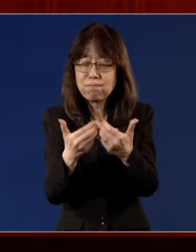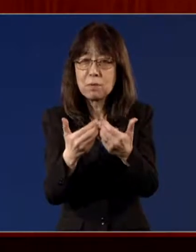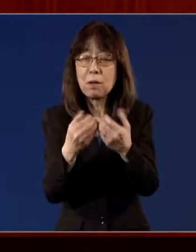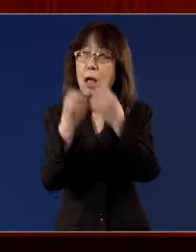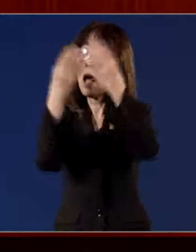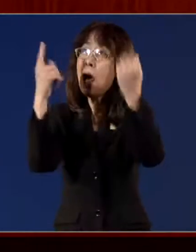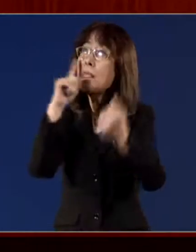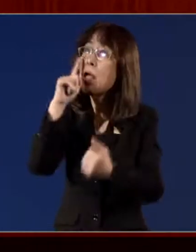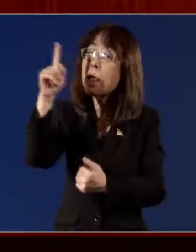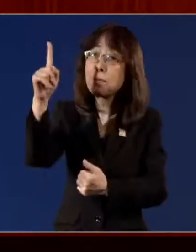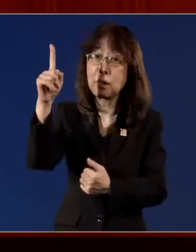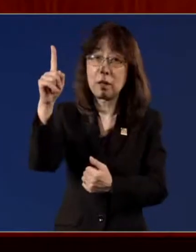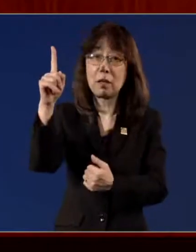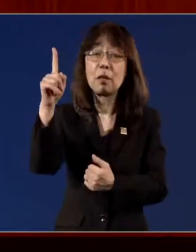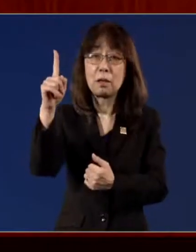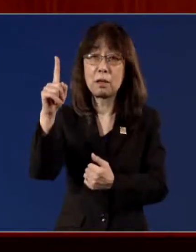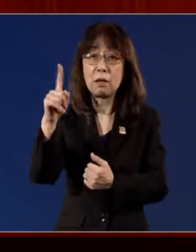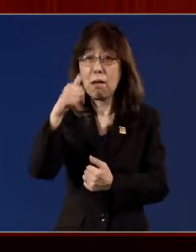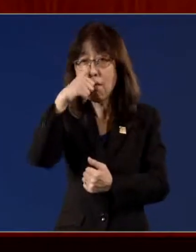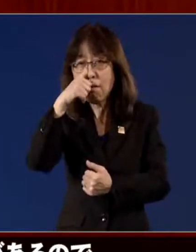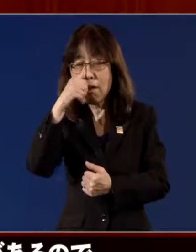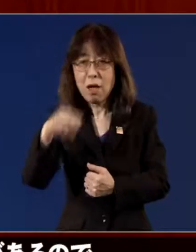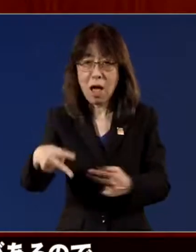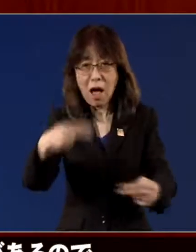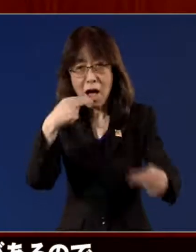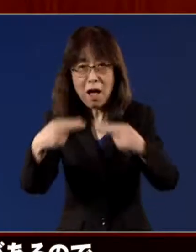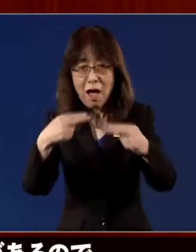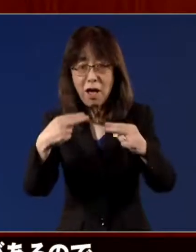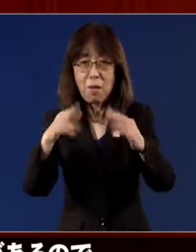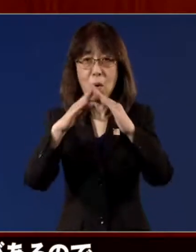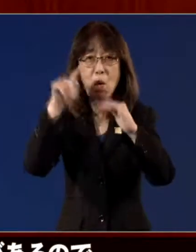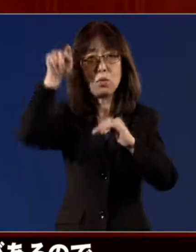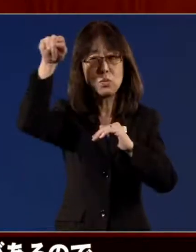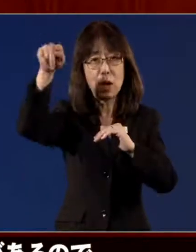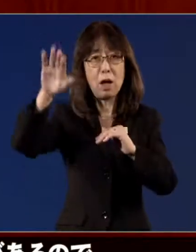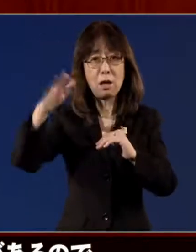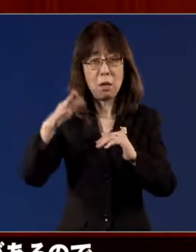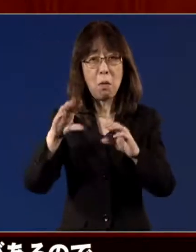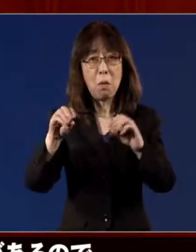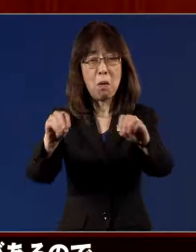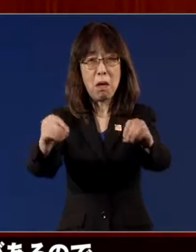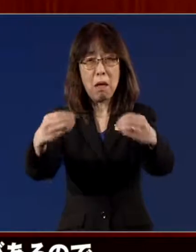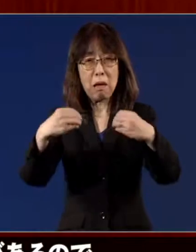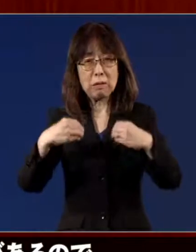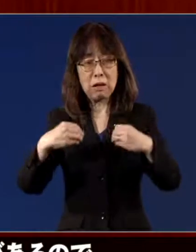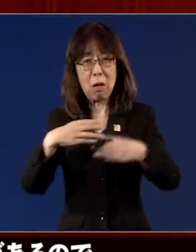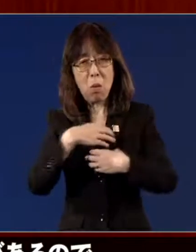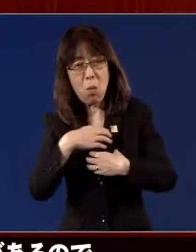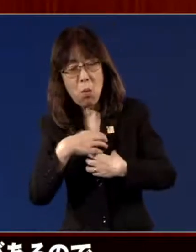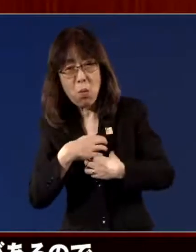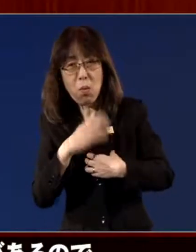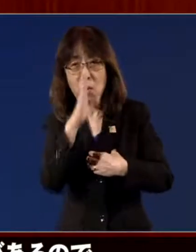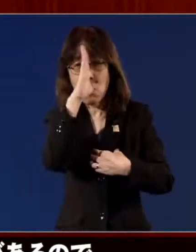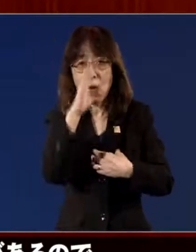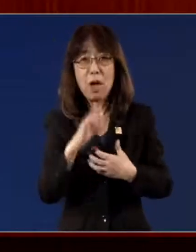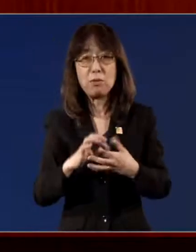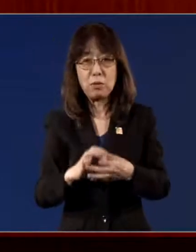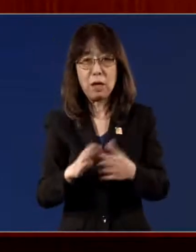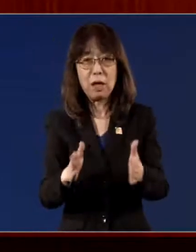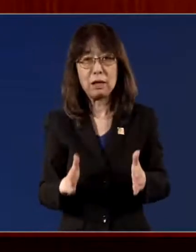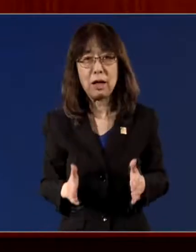バーベキューは屋外であっても感染拡大につながる恐れがあるので控えてください